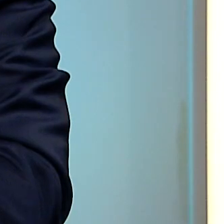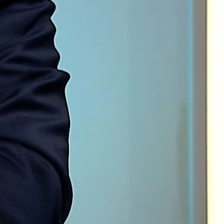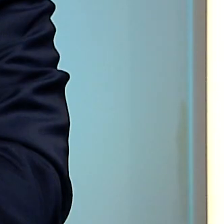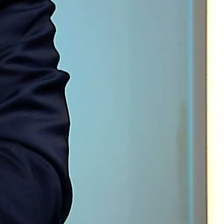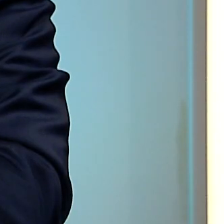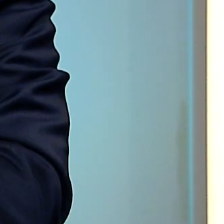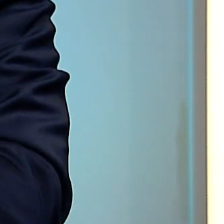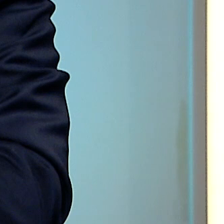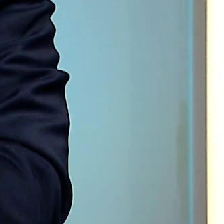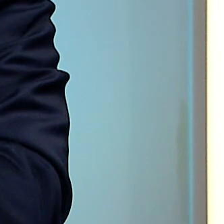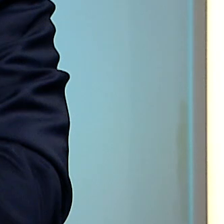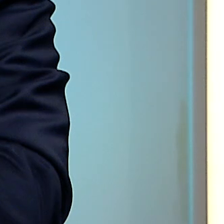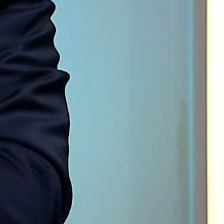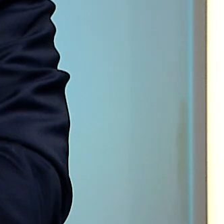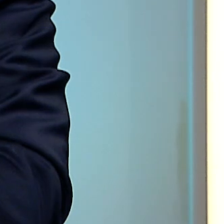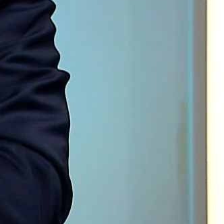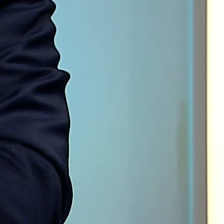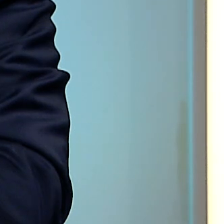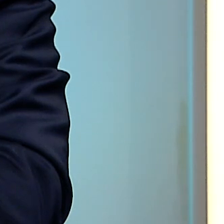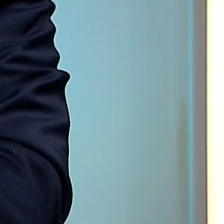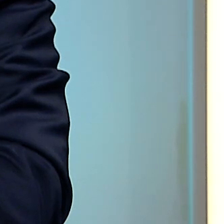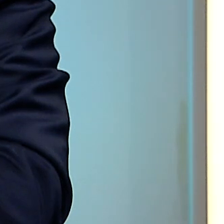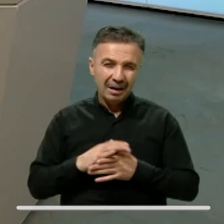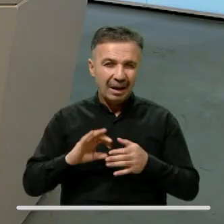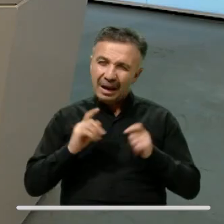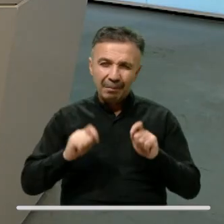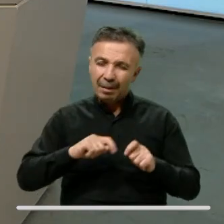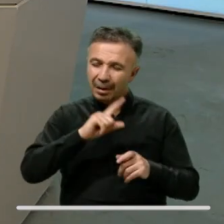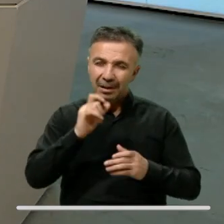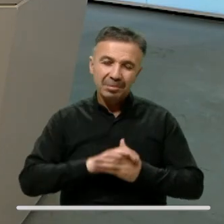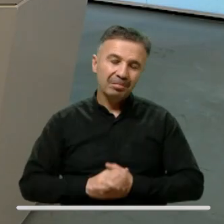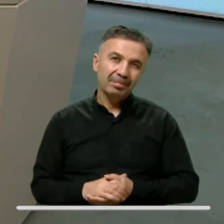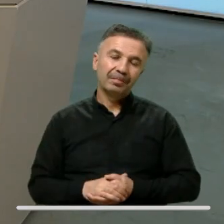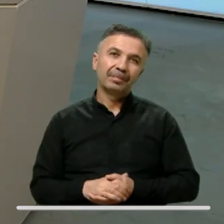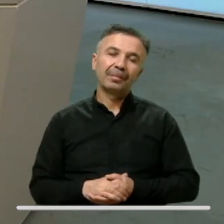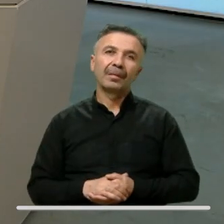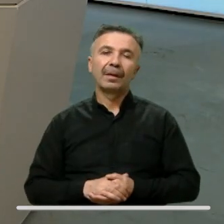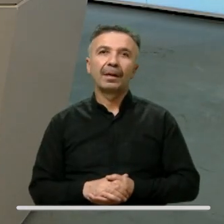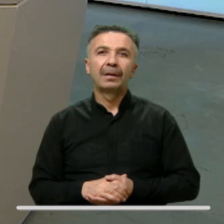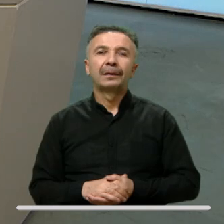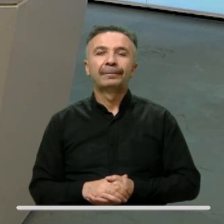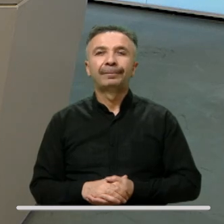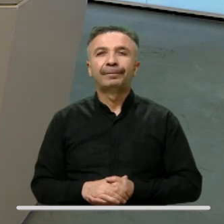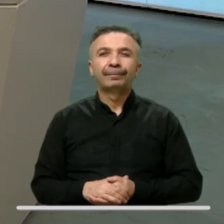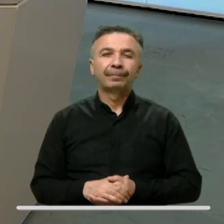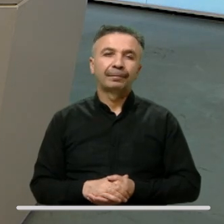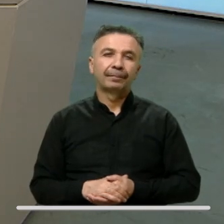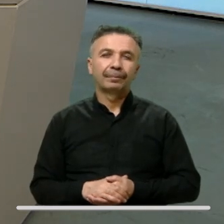Anladım. Nide'ye selam olsun. Hayırlı akşamlar diliyorum size. Allah'a emanet olun. Dua bekleriz.